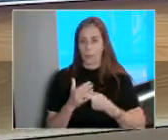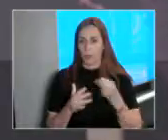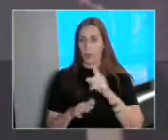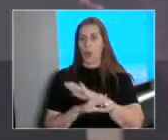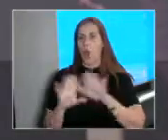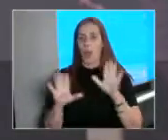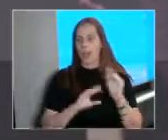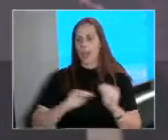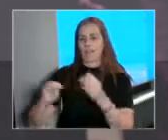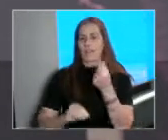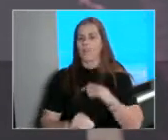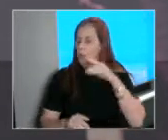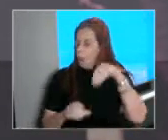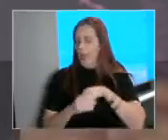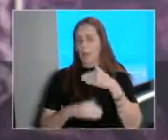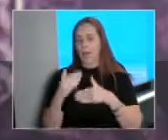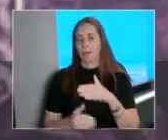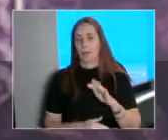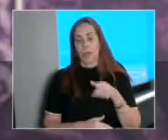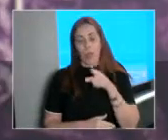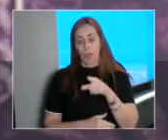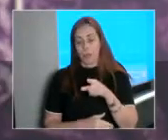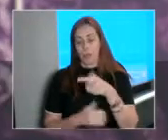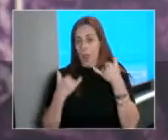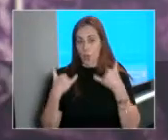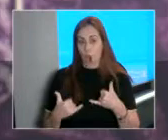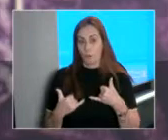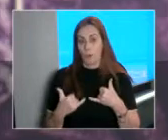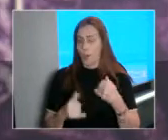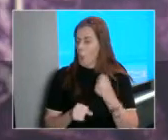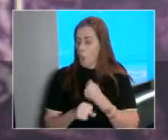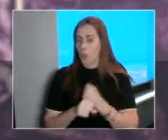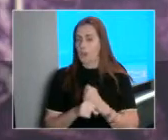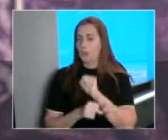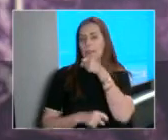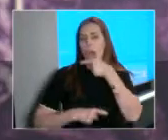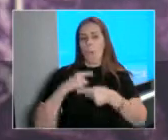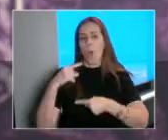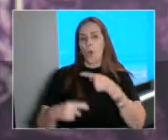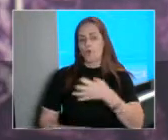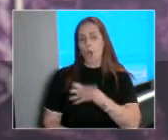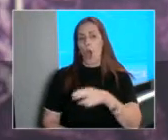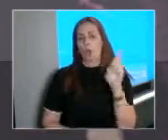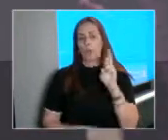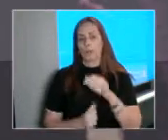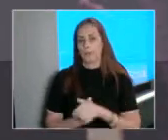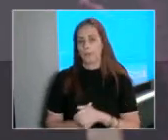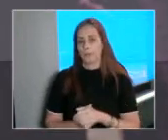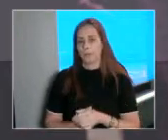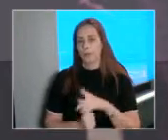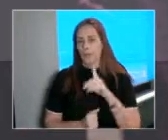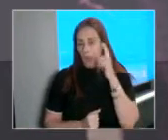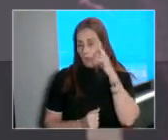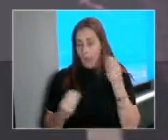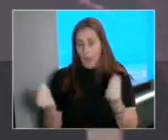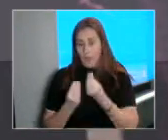רק להעביר כסף. אנחנו חלק מכל התהליך. ואיך אתם בקרן היום מממשים את המורשת של אדמונד דה רוטשילד? אז קודם כל, אני